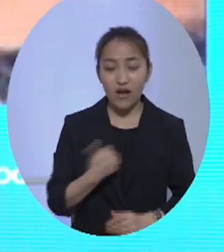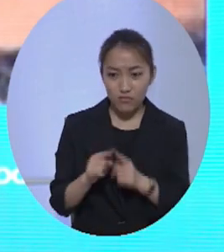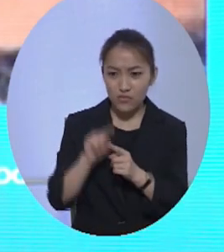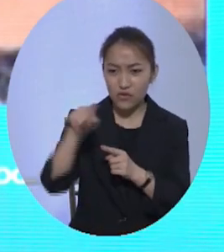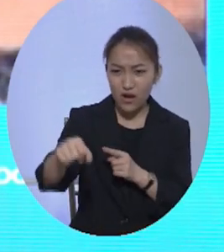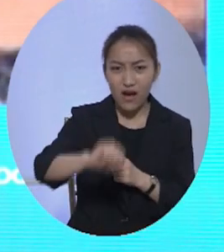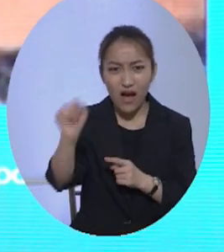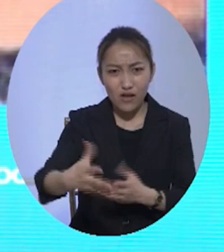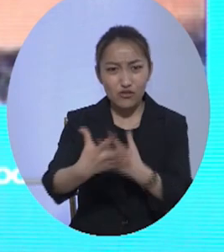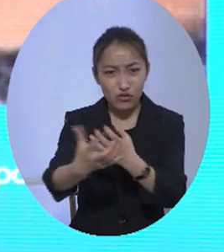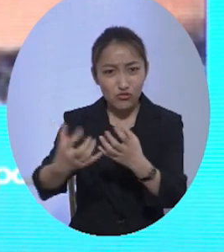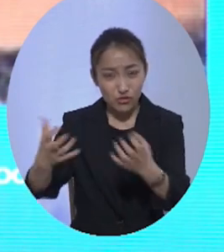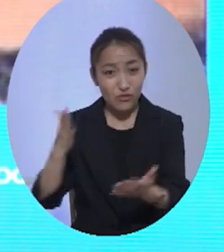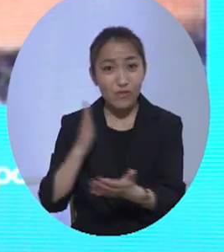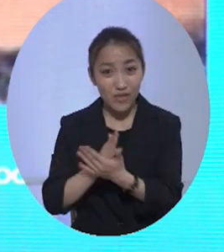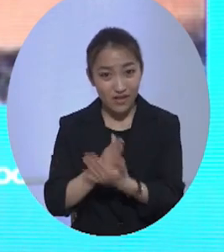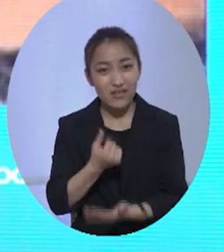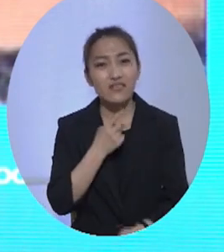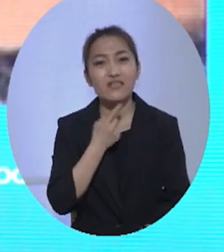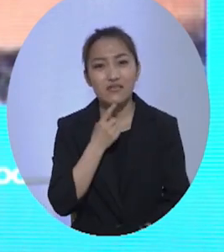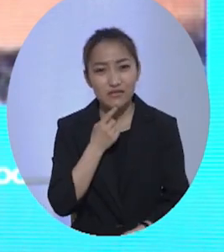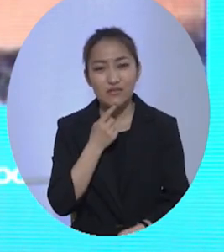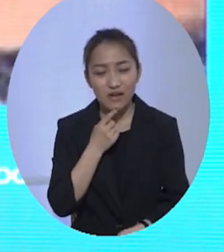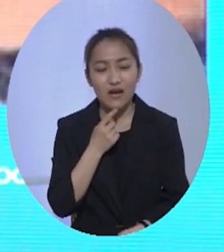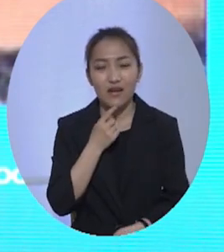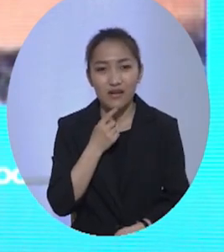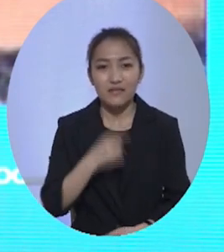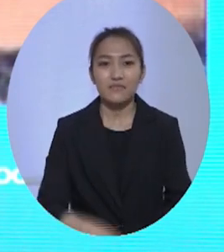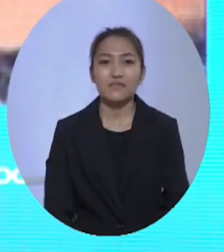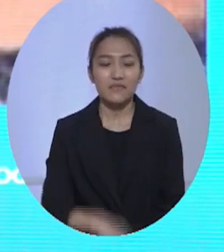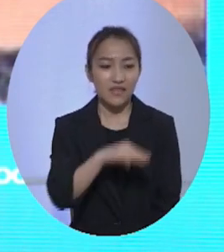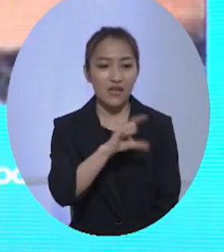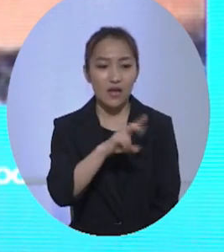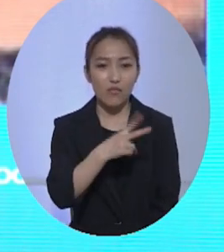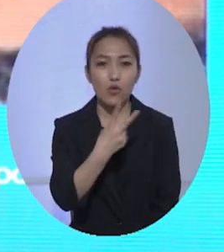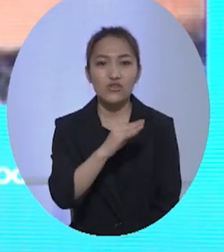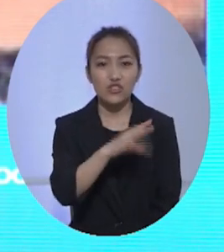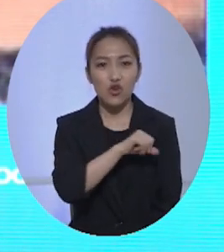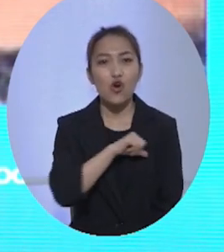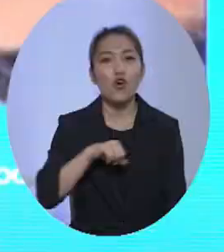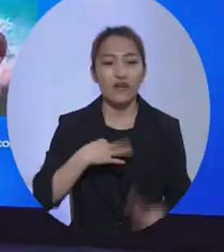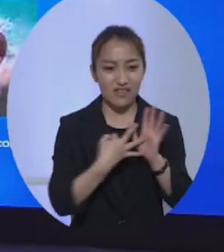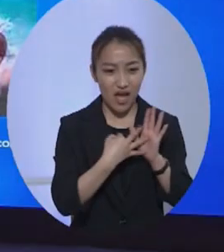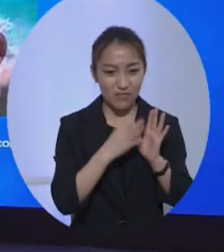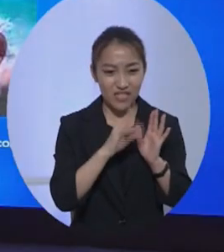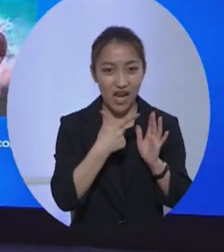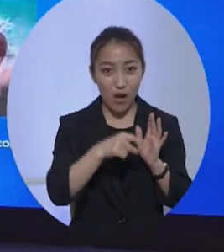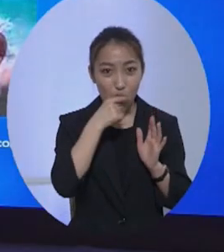асуудал байж байгаа учраас хэцүү үйдэг баг. За тэгвэл Тэмүүжин 8 шаргаа өгч байгаа байхгүй 8 шаргаахан талын өгч